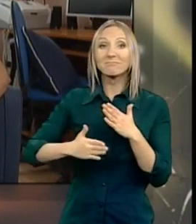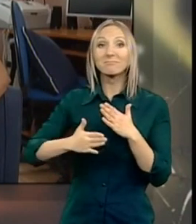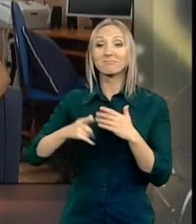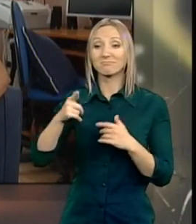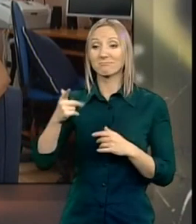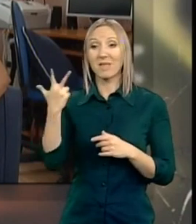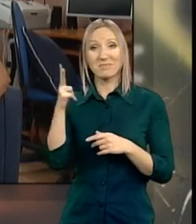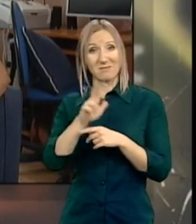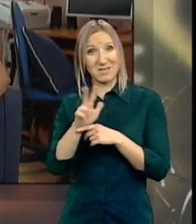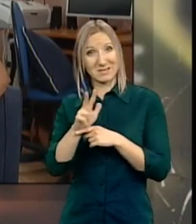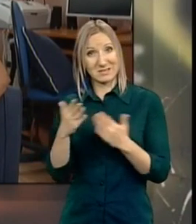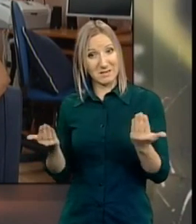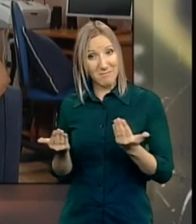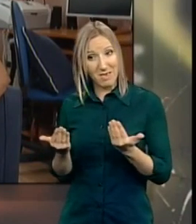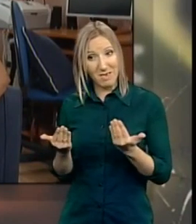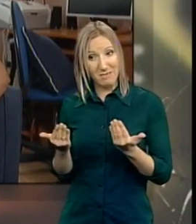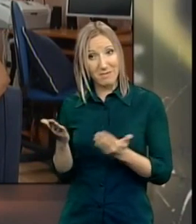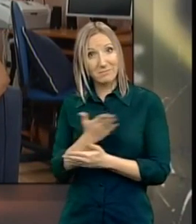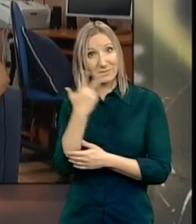sam navršena 3 mjeseca.